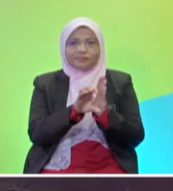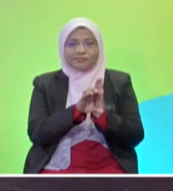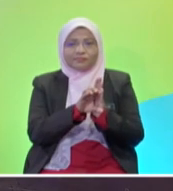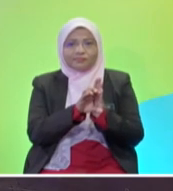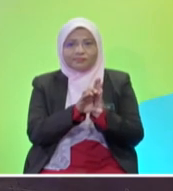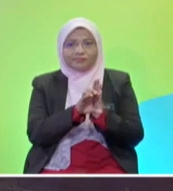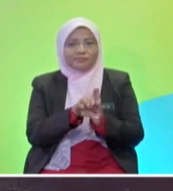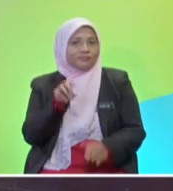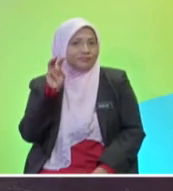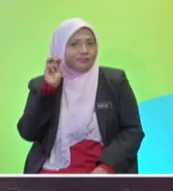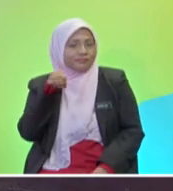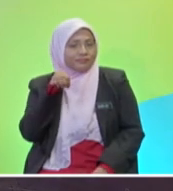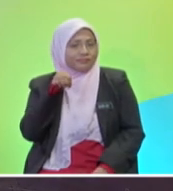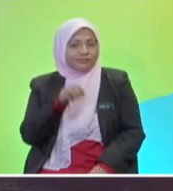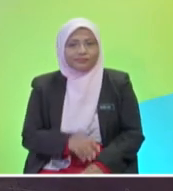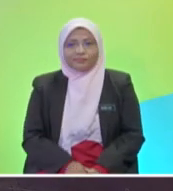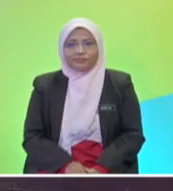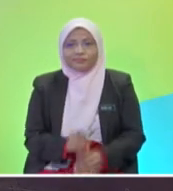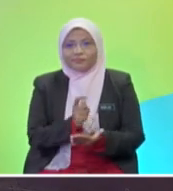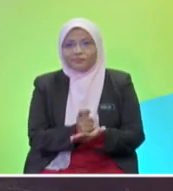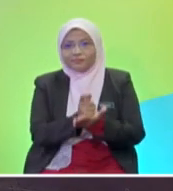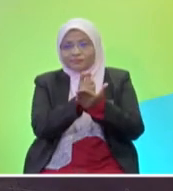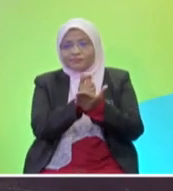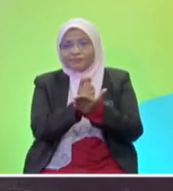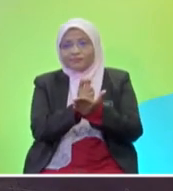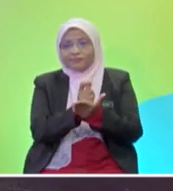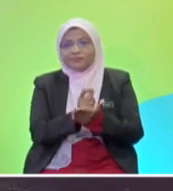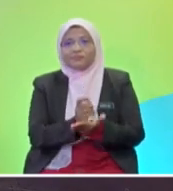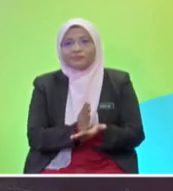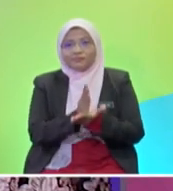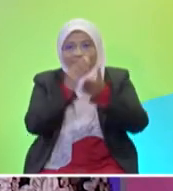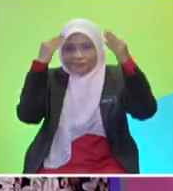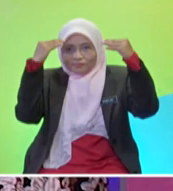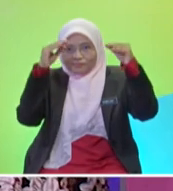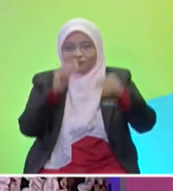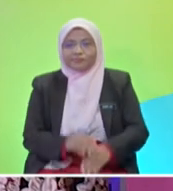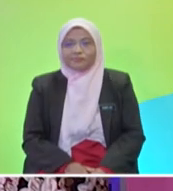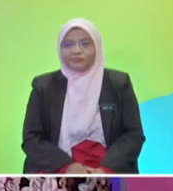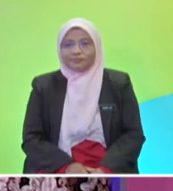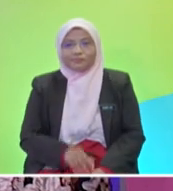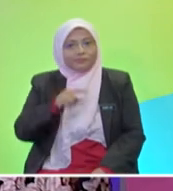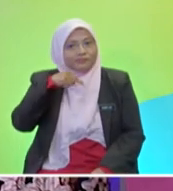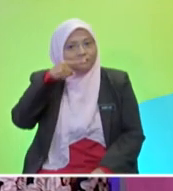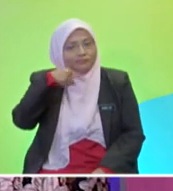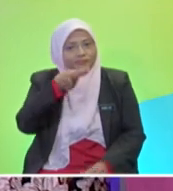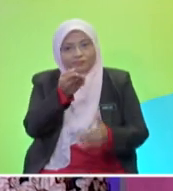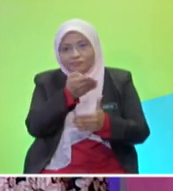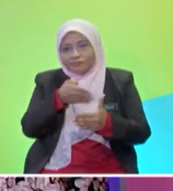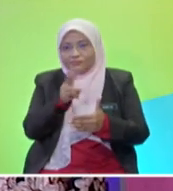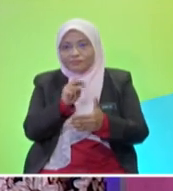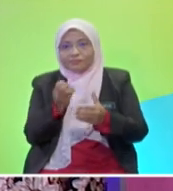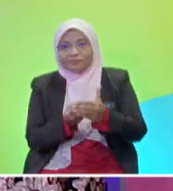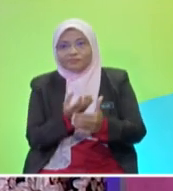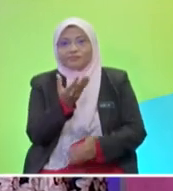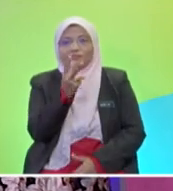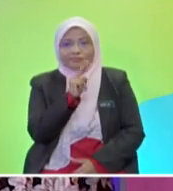cikgu sebut dia punya arahan, boleh? Boleh cikgu. Okey. Arahan dia, sebut bahagian tumbuhan dan labelkan. Jadi